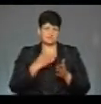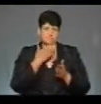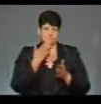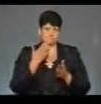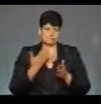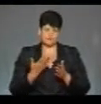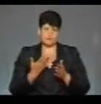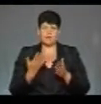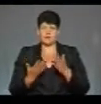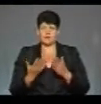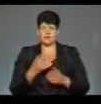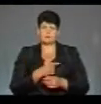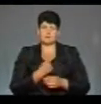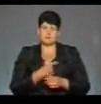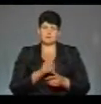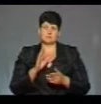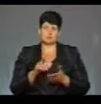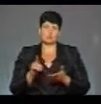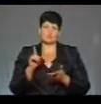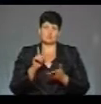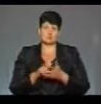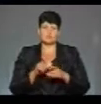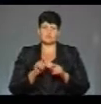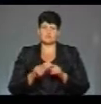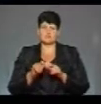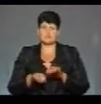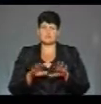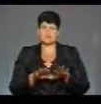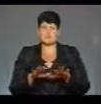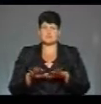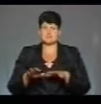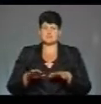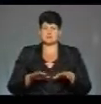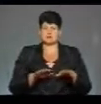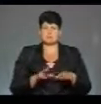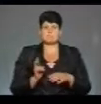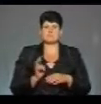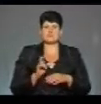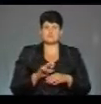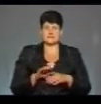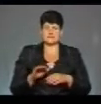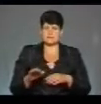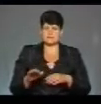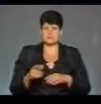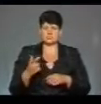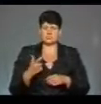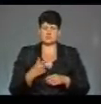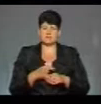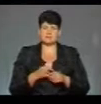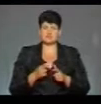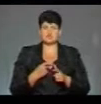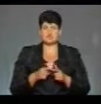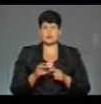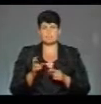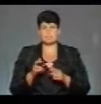але медики будуть обов'язково провіряти на місцях, прийшли діти з щепленнями чи без,